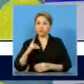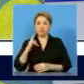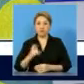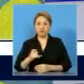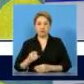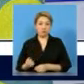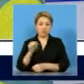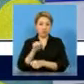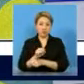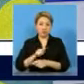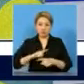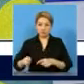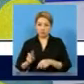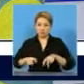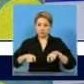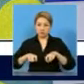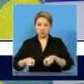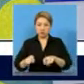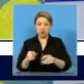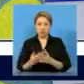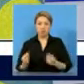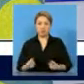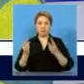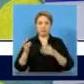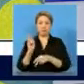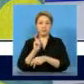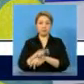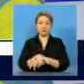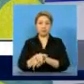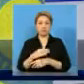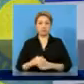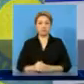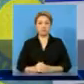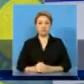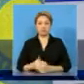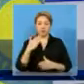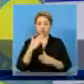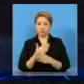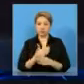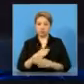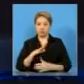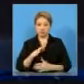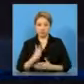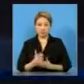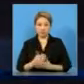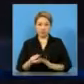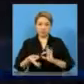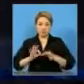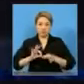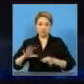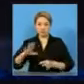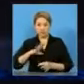сол жерден бірден жүгіріп, сол өрт шыққан жерге барып, көмегімізді көрсеттік. Қиындықтар айта кетсек,